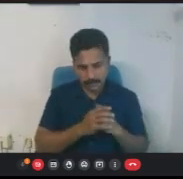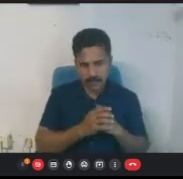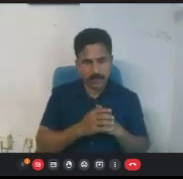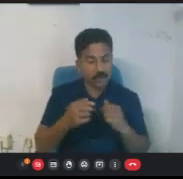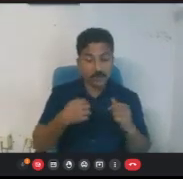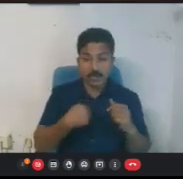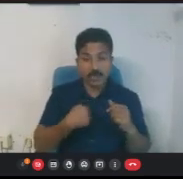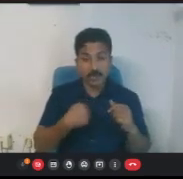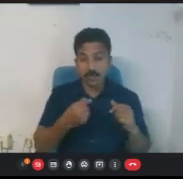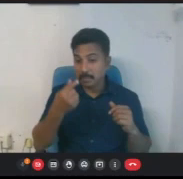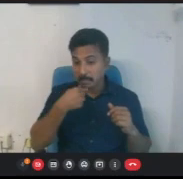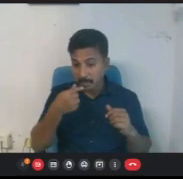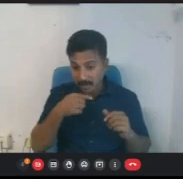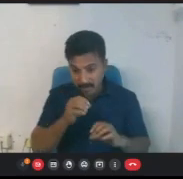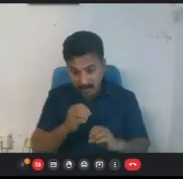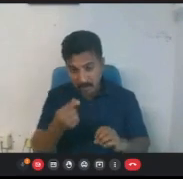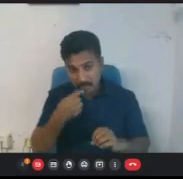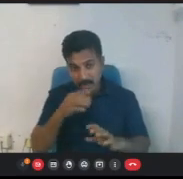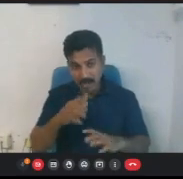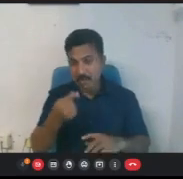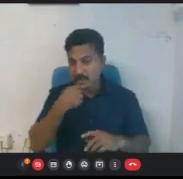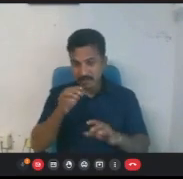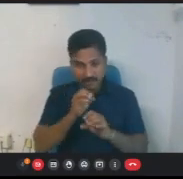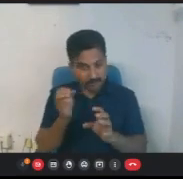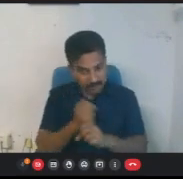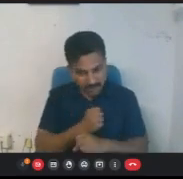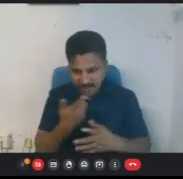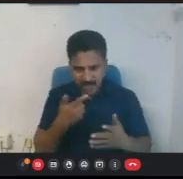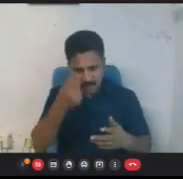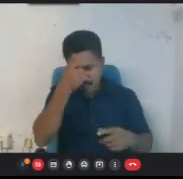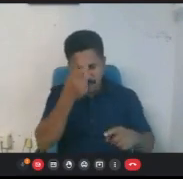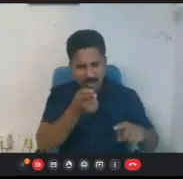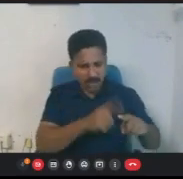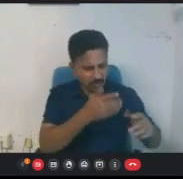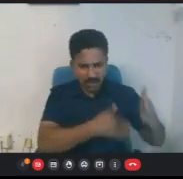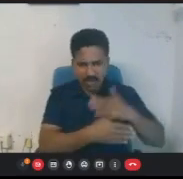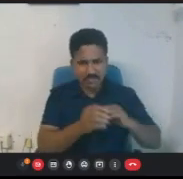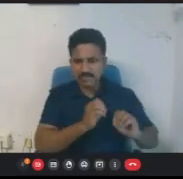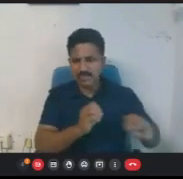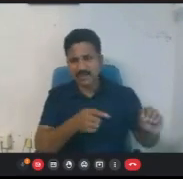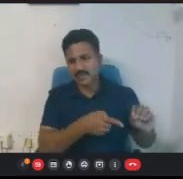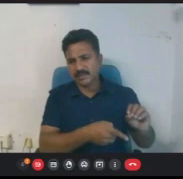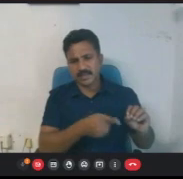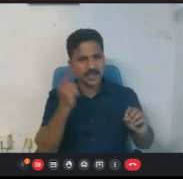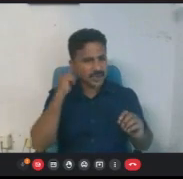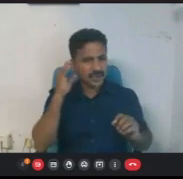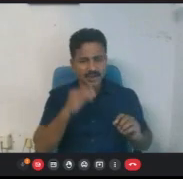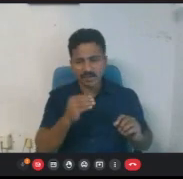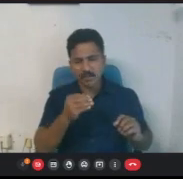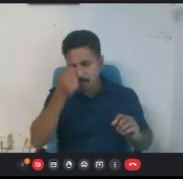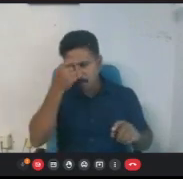ഒരിക്കലും നമ്മള് മെഡിസിൻ കഴിച്ചത് കൊണ്ടോ മെഡിസിൻ കഴിക്കാതിരിക്കുന്നത് കൊണ്ടോ ആ ഒരു കാറ്റഗറി കൊണ്ട് മാത്രം വരുന്നതല്ലല്ലോ ഈ ഒരു ഹിയറിംഗ് ലോസ് എന്ന് പറയുന്ന ഒരു